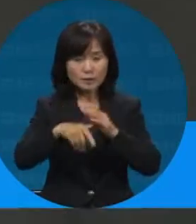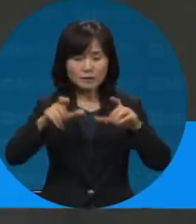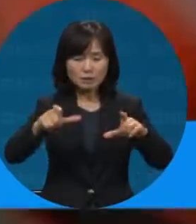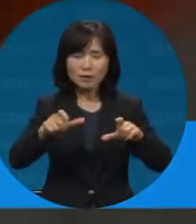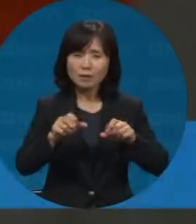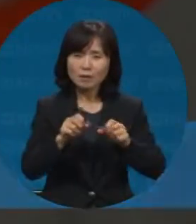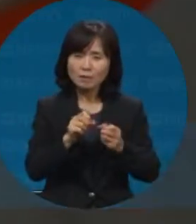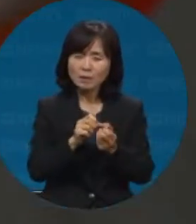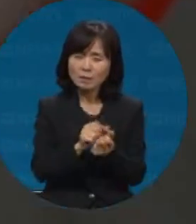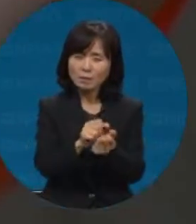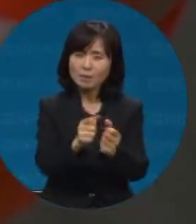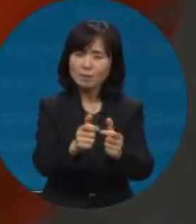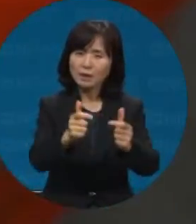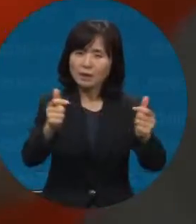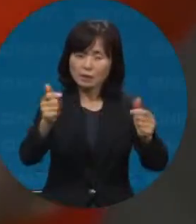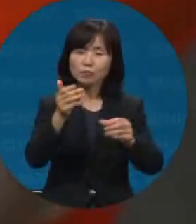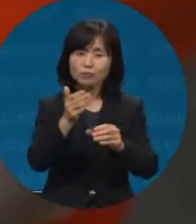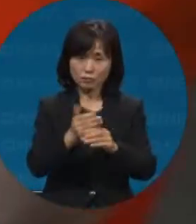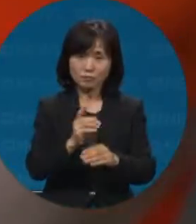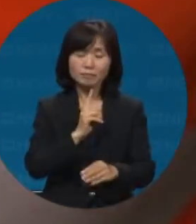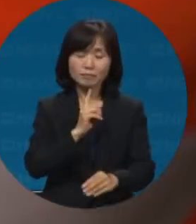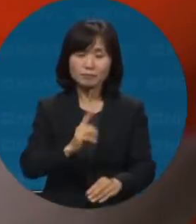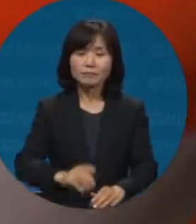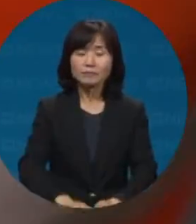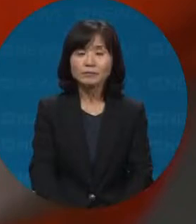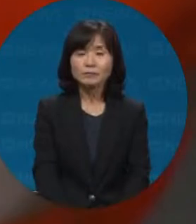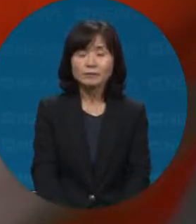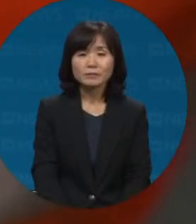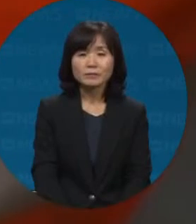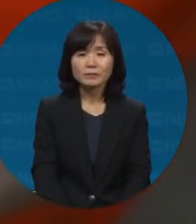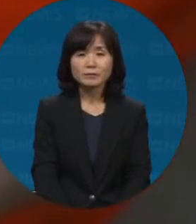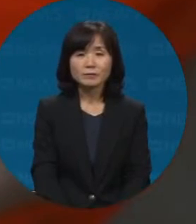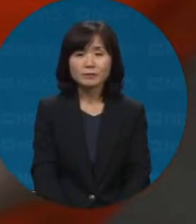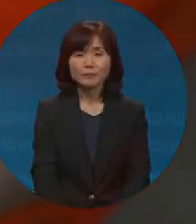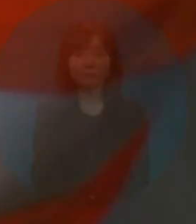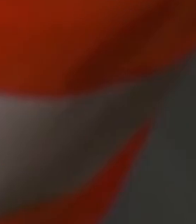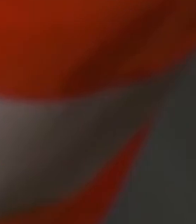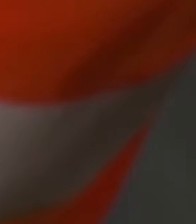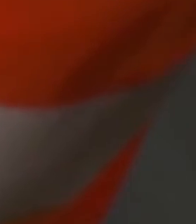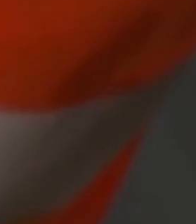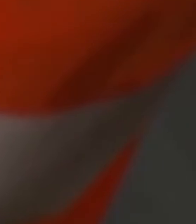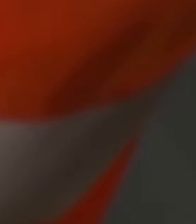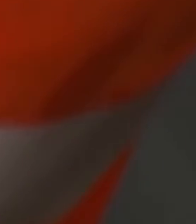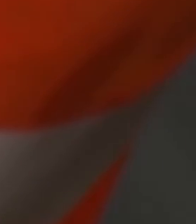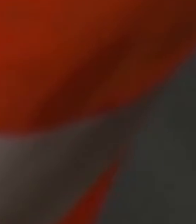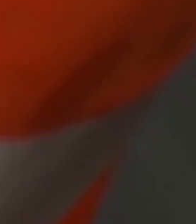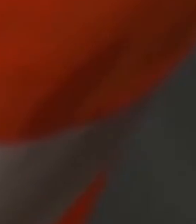것으로 보인다고 밝혔습니다. 지금까지 글로벌 브리핑이었습니다.